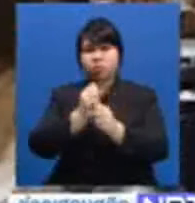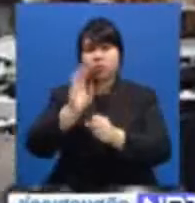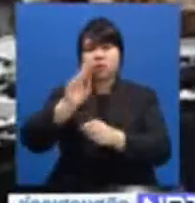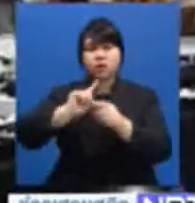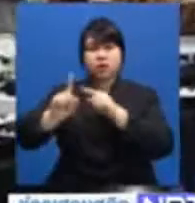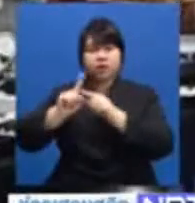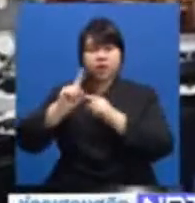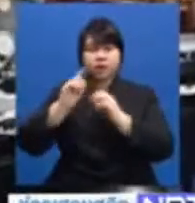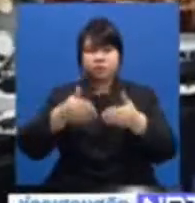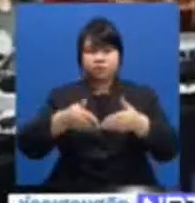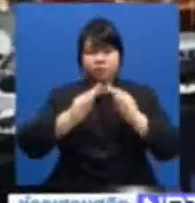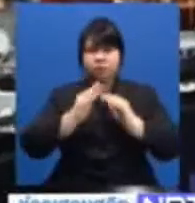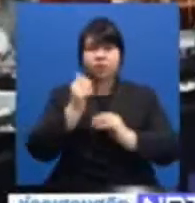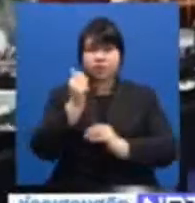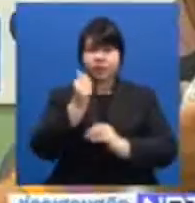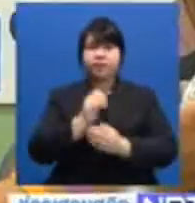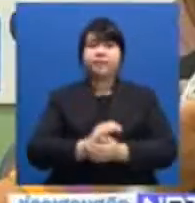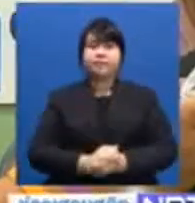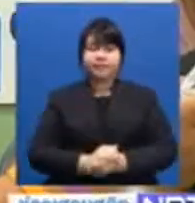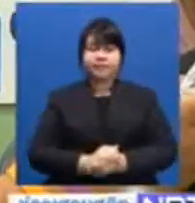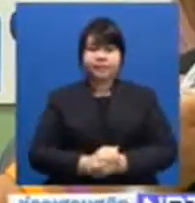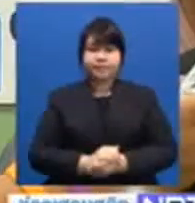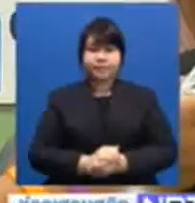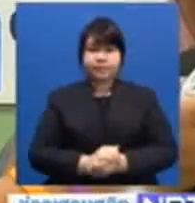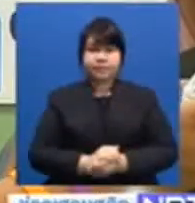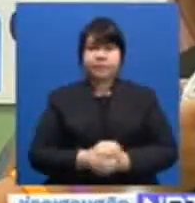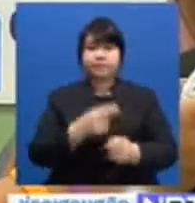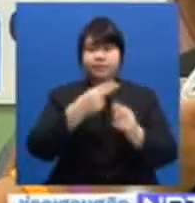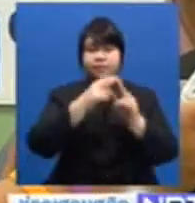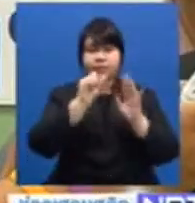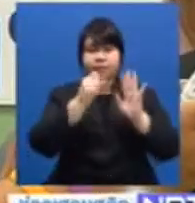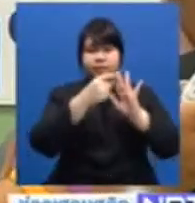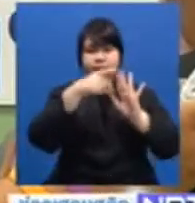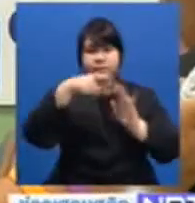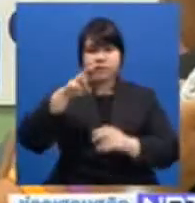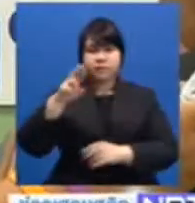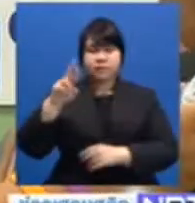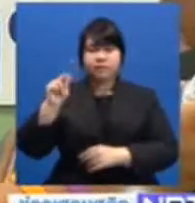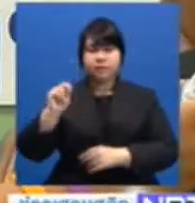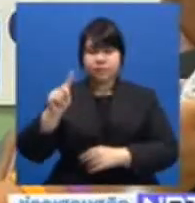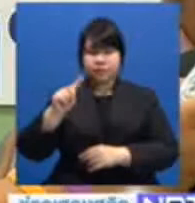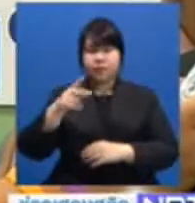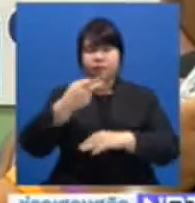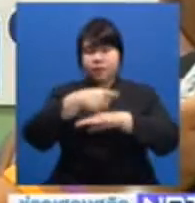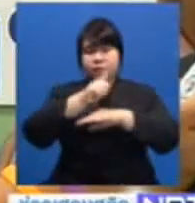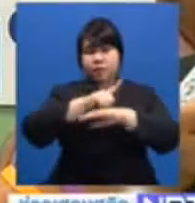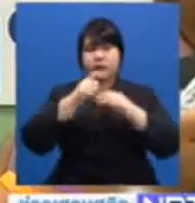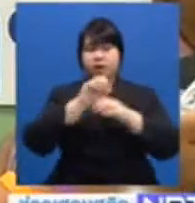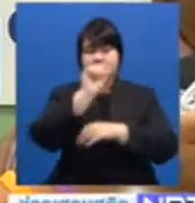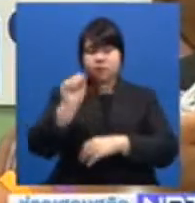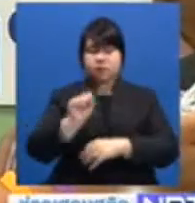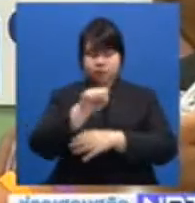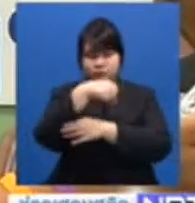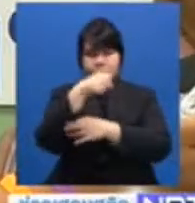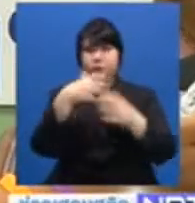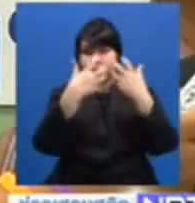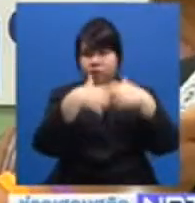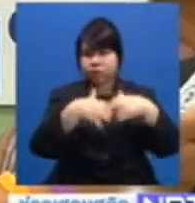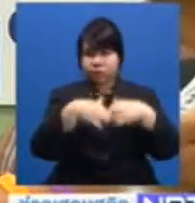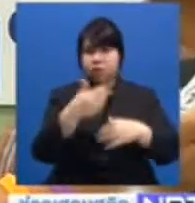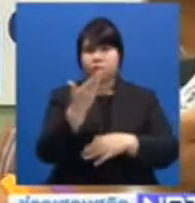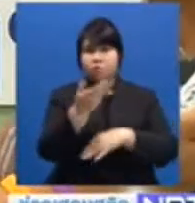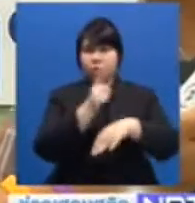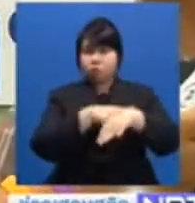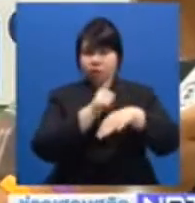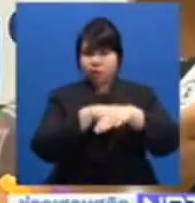อนาคตเกิดขึ้นได้ค่ะขณะที่นายสุพันธุ์มงคลสุธีประธานสภาอุตสาหกรรมแห่งประเทศไทยบอกว่าขอให้เวลา